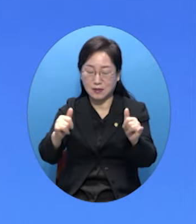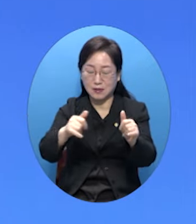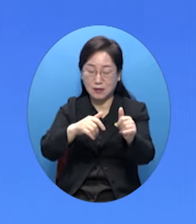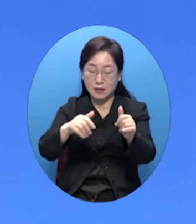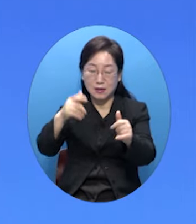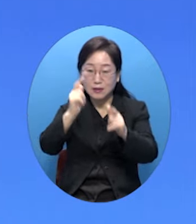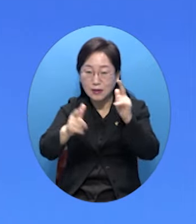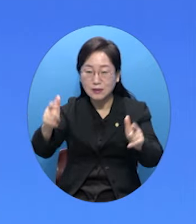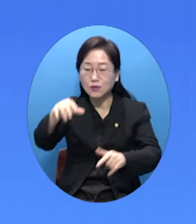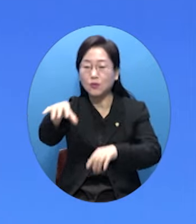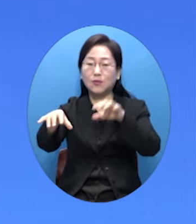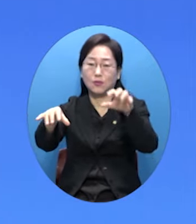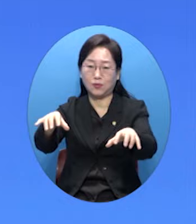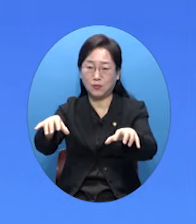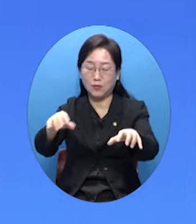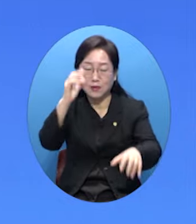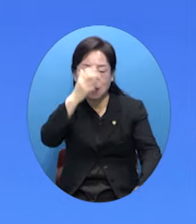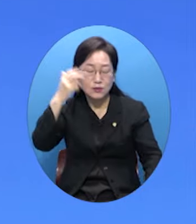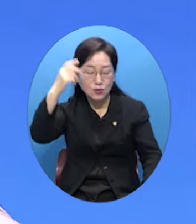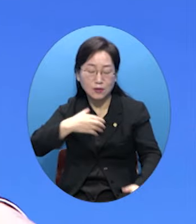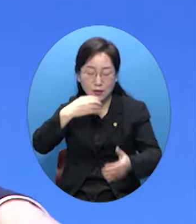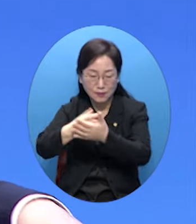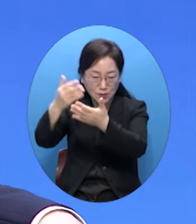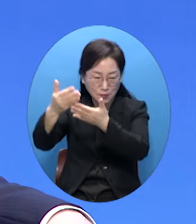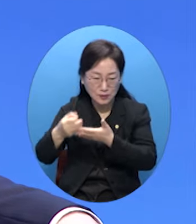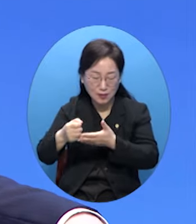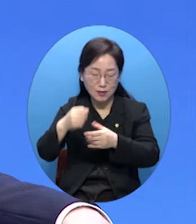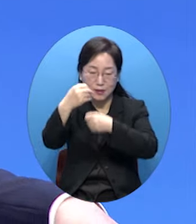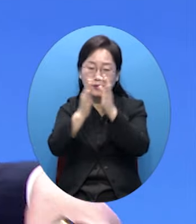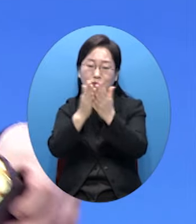다른 곳에서 성의 감동을 받았었는데